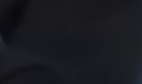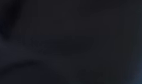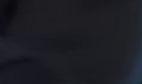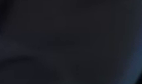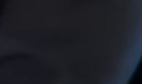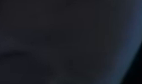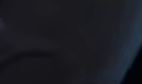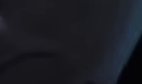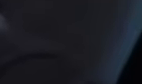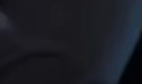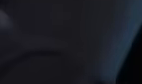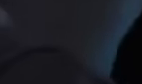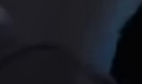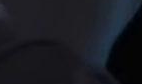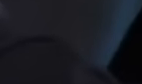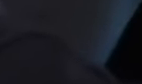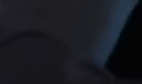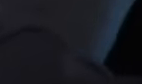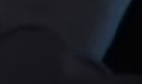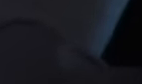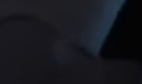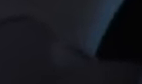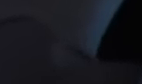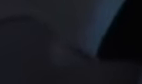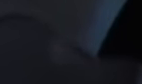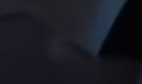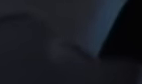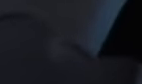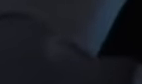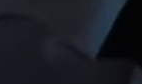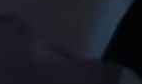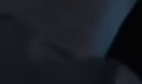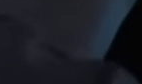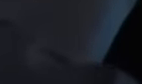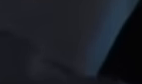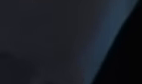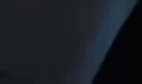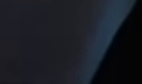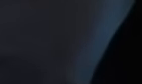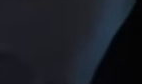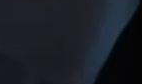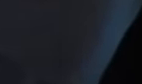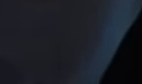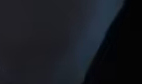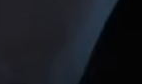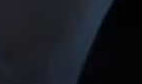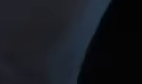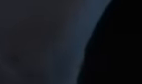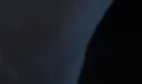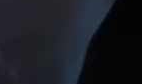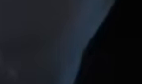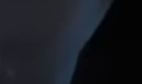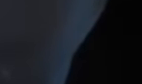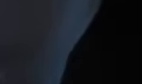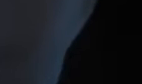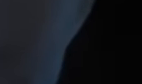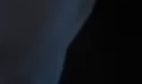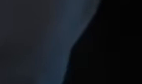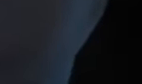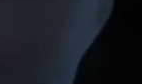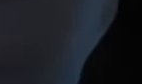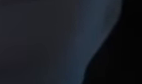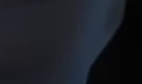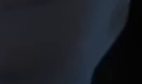ganun sa mga text? Meron po. So, pwede natin ipa-review sa mga abogado yon para maisampa ng kaso. Ngayon lang din po tulong paano po